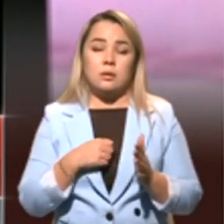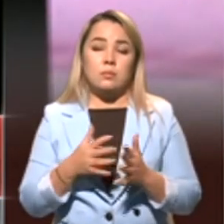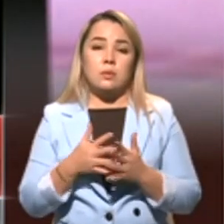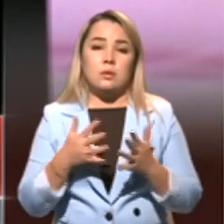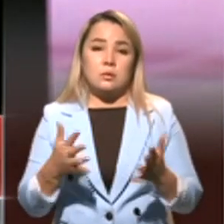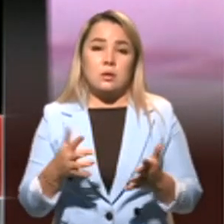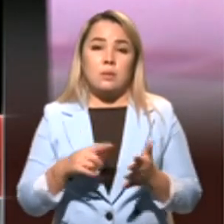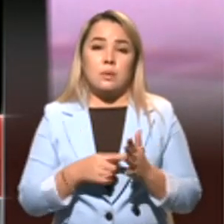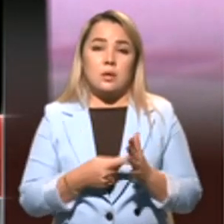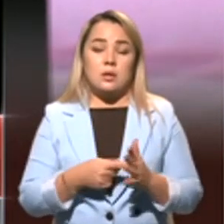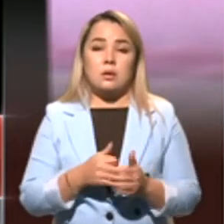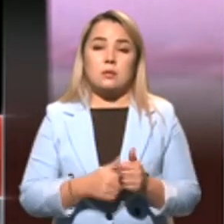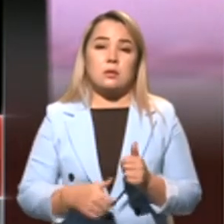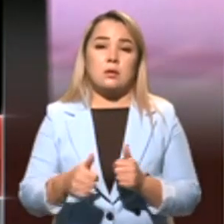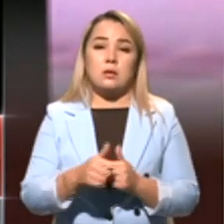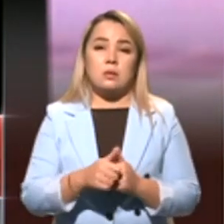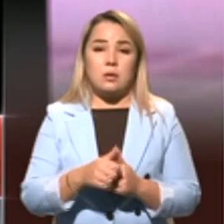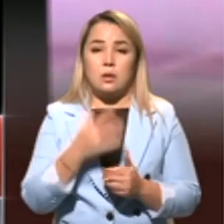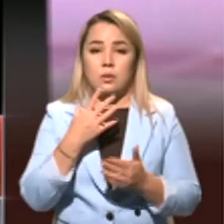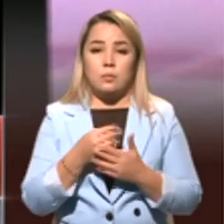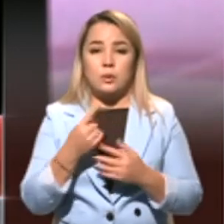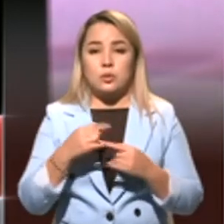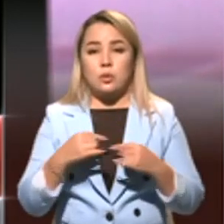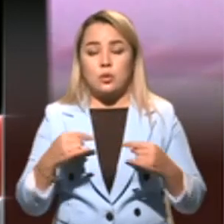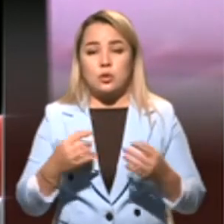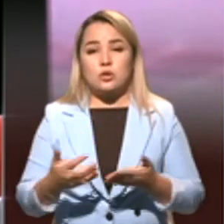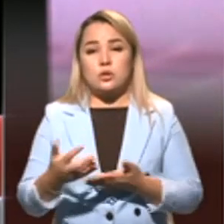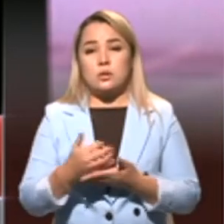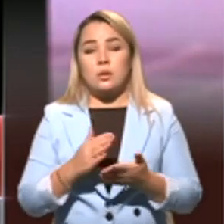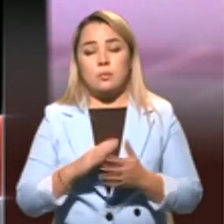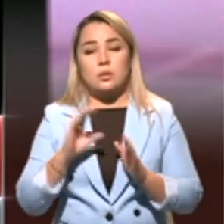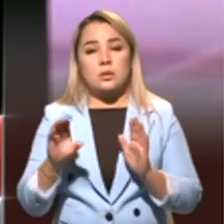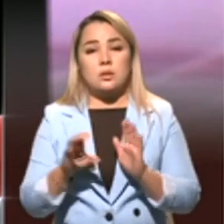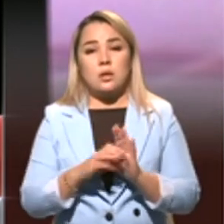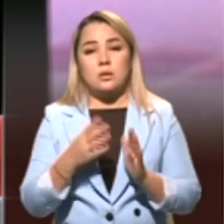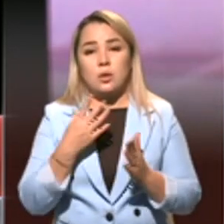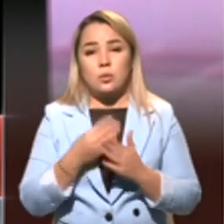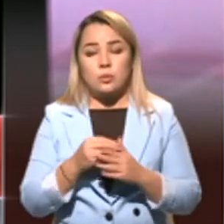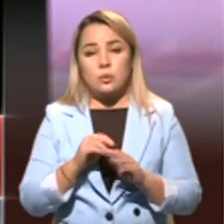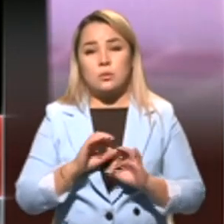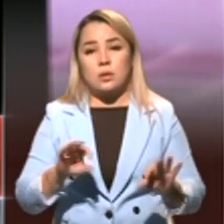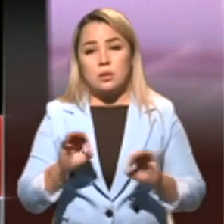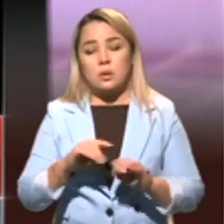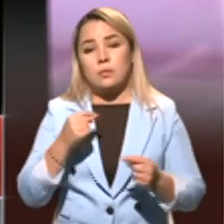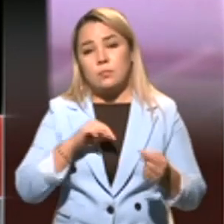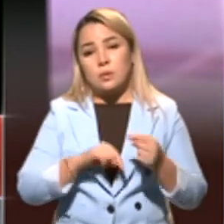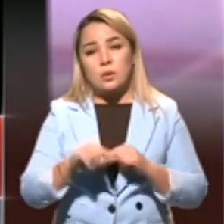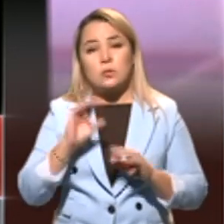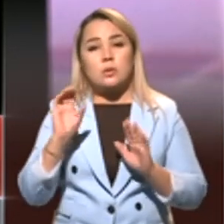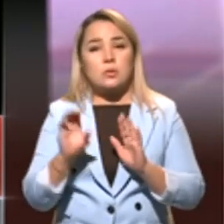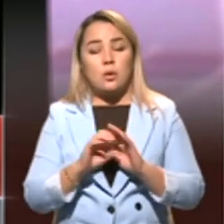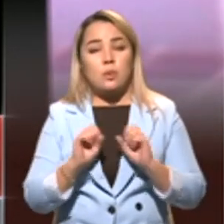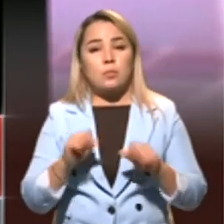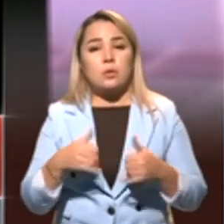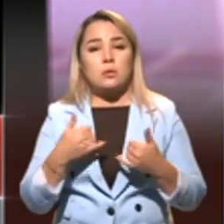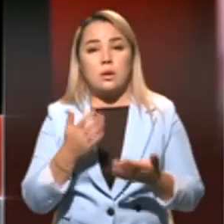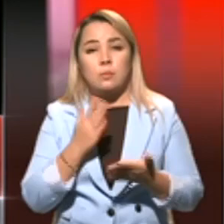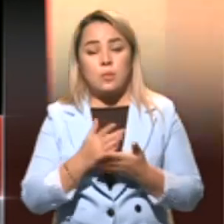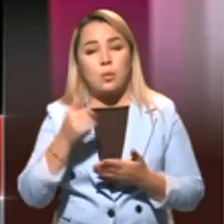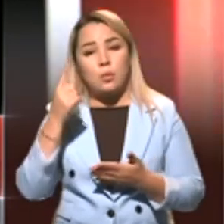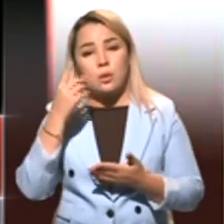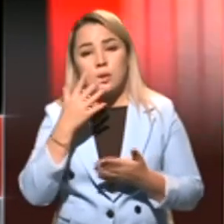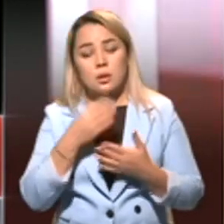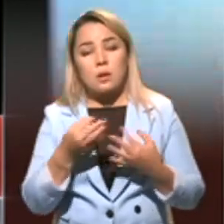мақсаты дін көшбасшыларын бір столға жинау, бір-бірін тыңдатуға, үн қатуға, бір-бірін тыңдауға мүмкіндік беру,